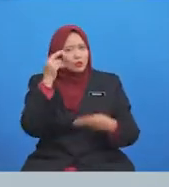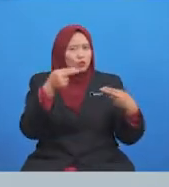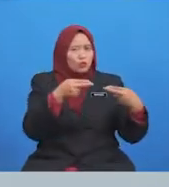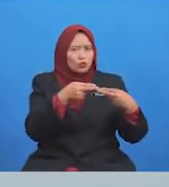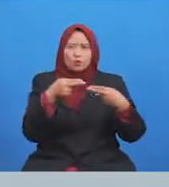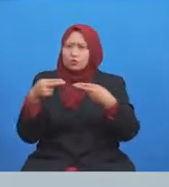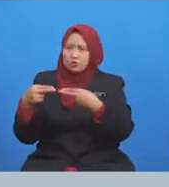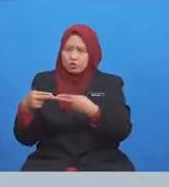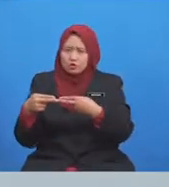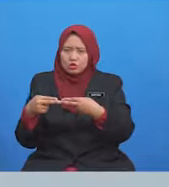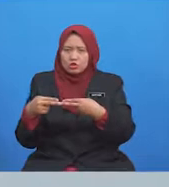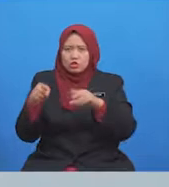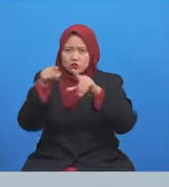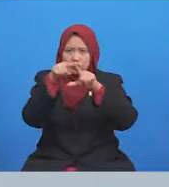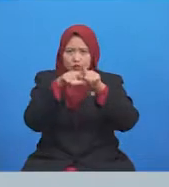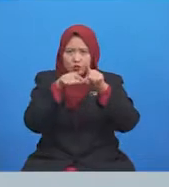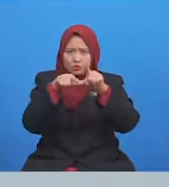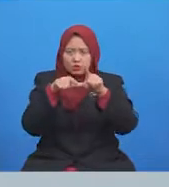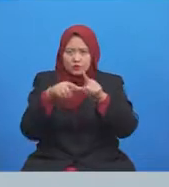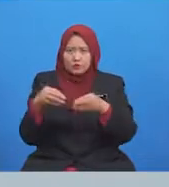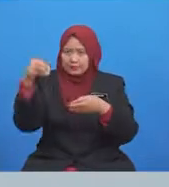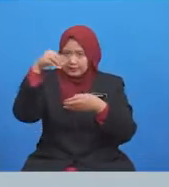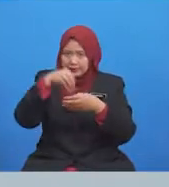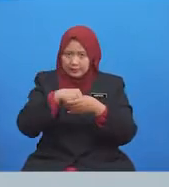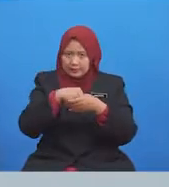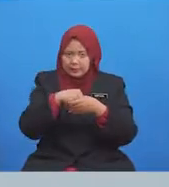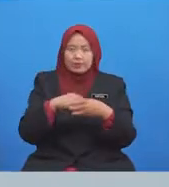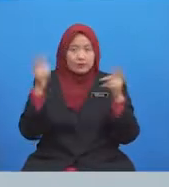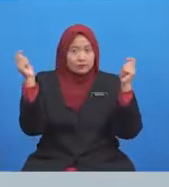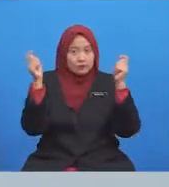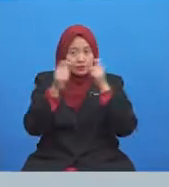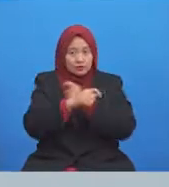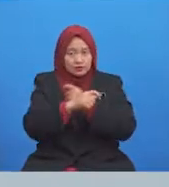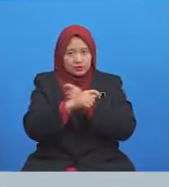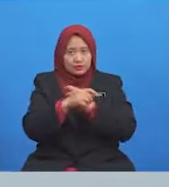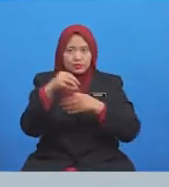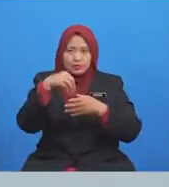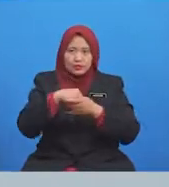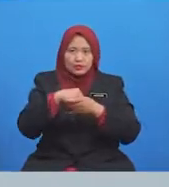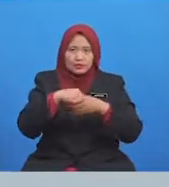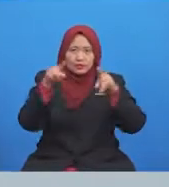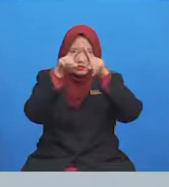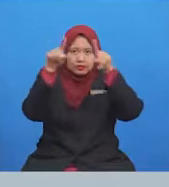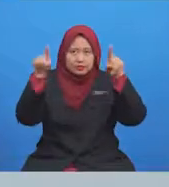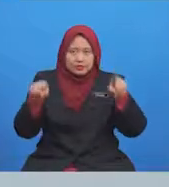sudut pedalaman yang bertentangan dalam sisi 4 kitaran?